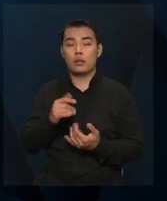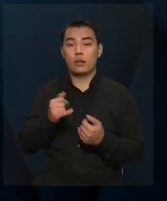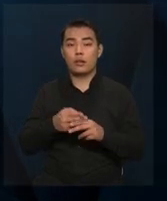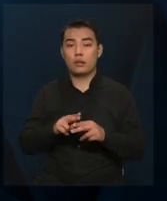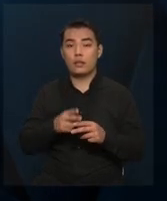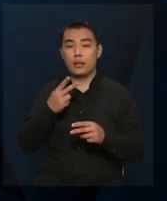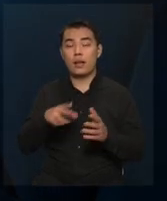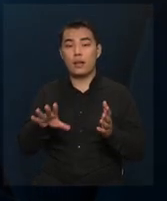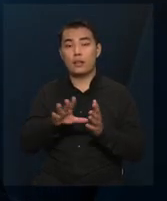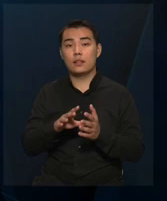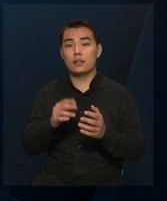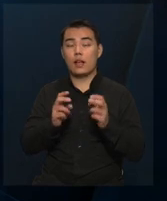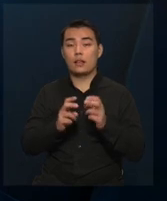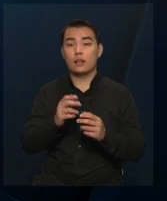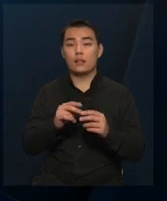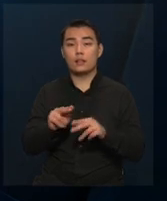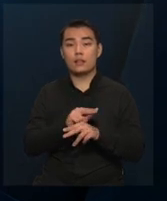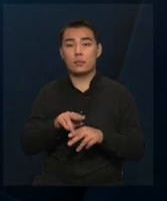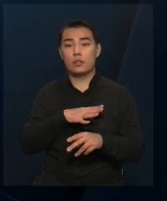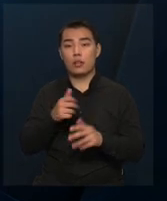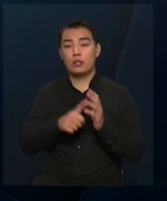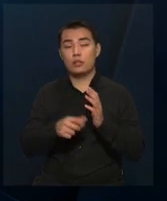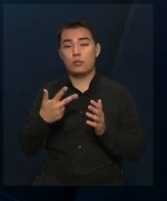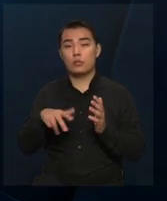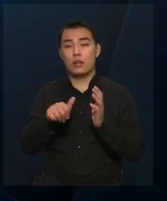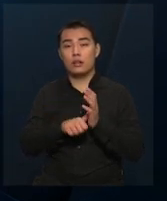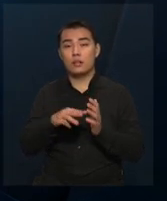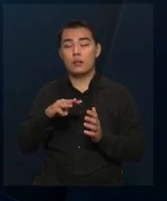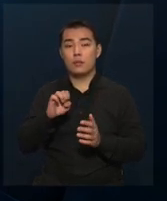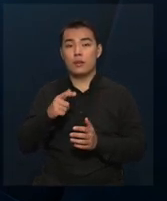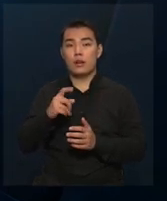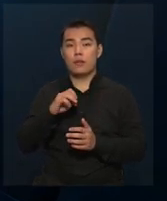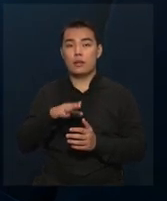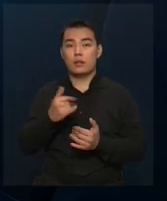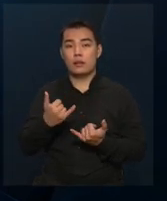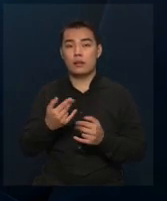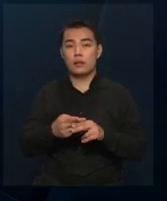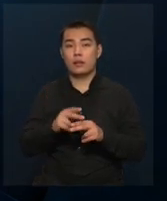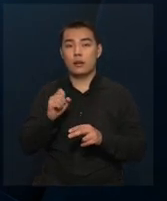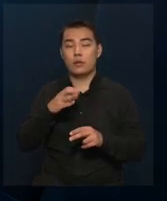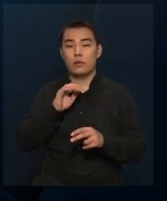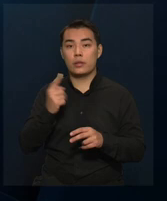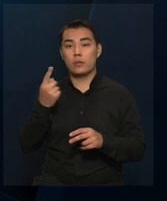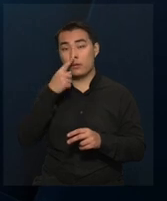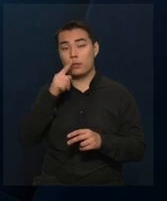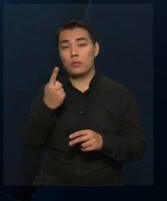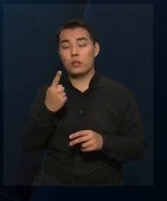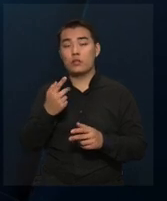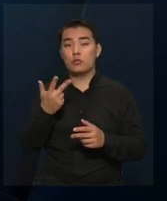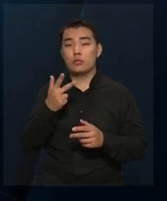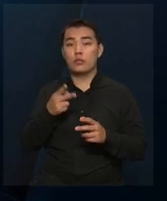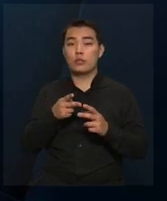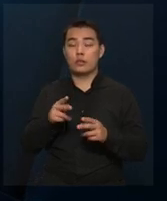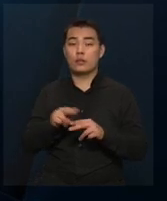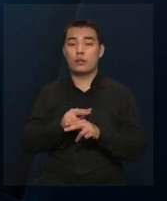станциясы жөнделді. Қуат 636 мегаватт болатын 2-1-дің 3-ші блогын жаңғырту басталды. Үкімет